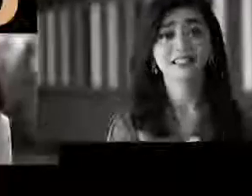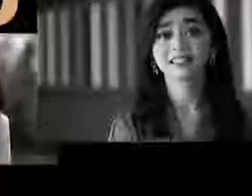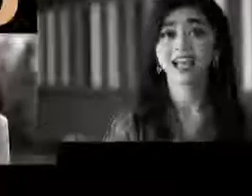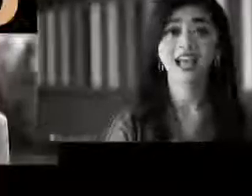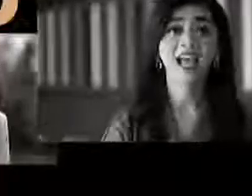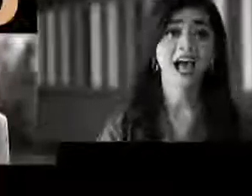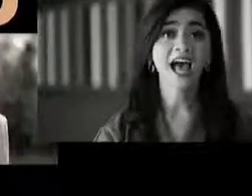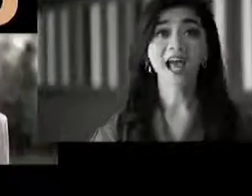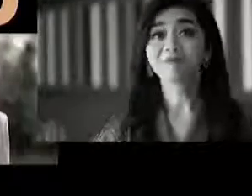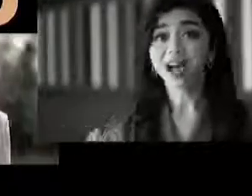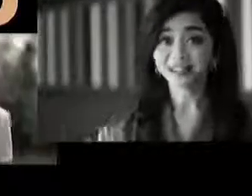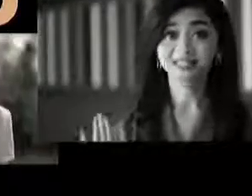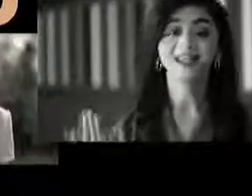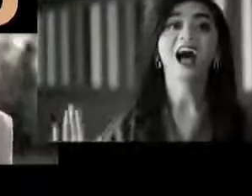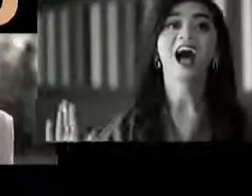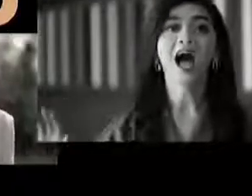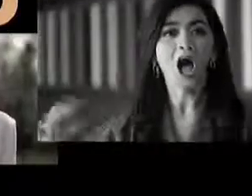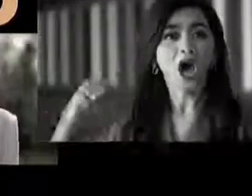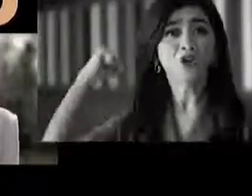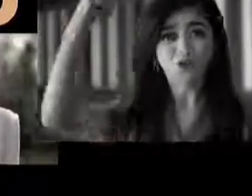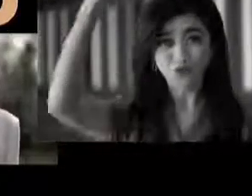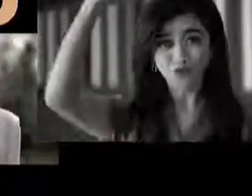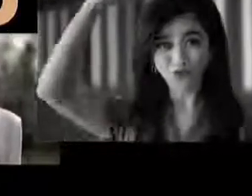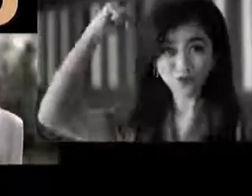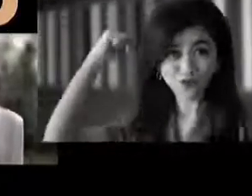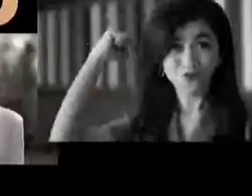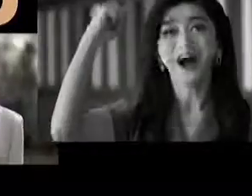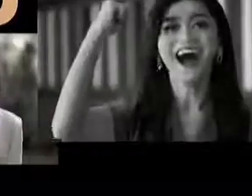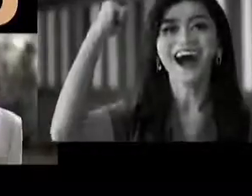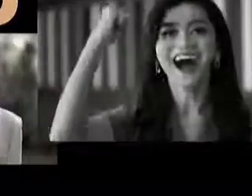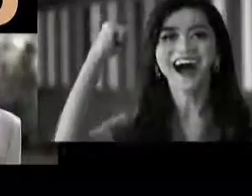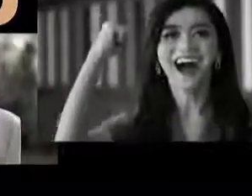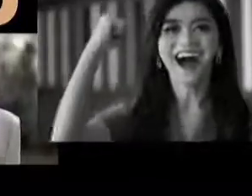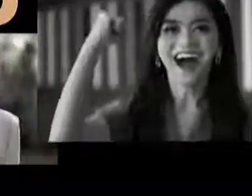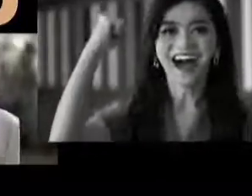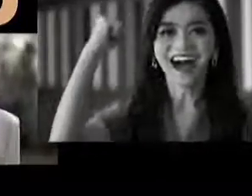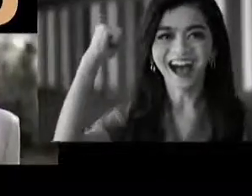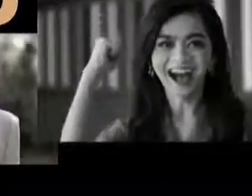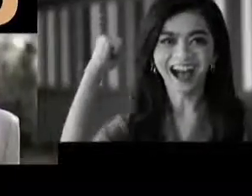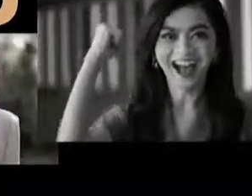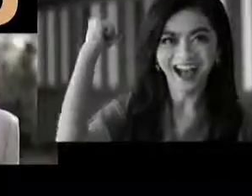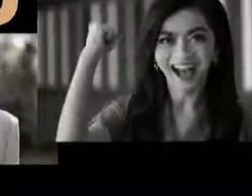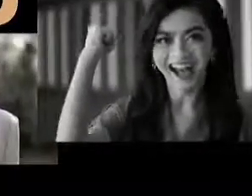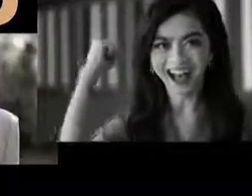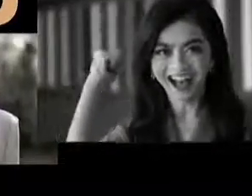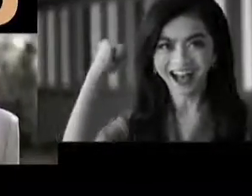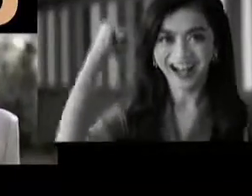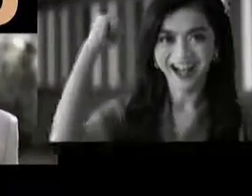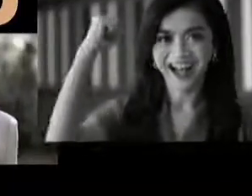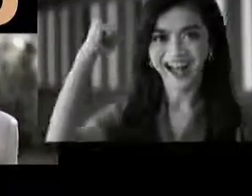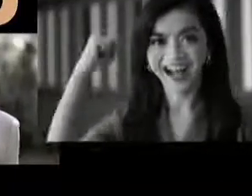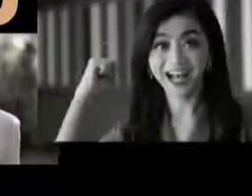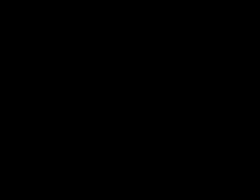kau badan sehat saat ku buat kau